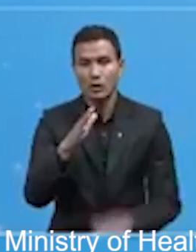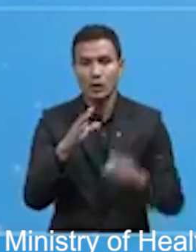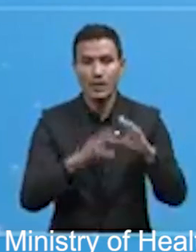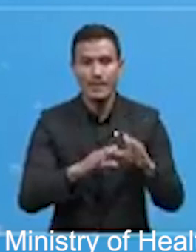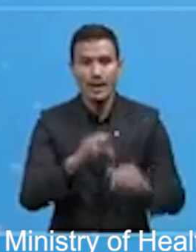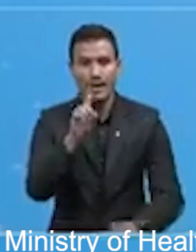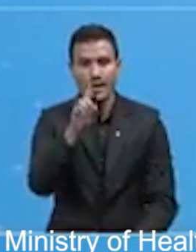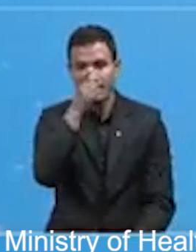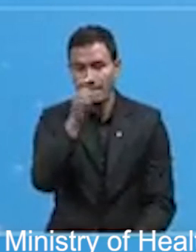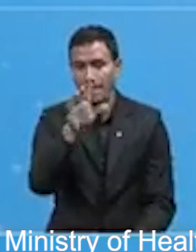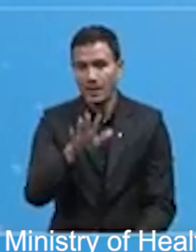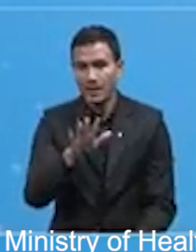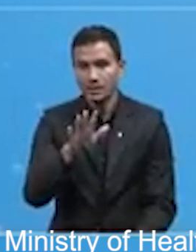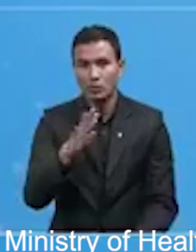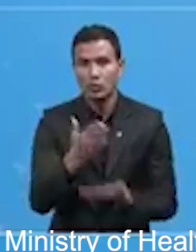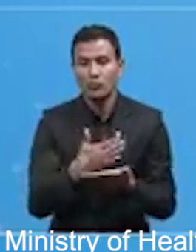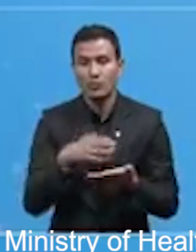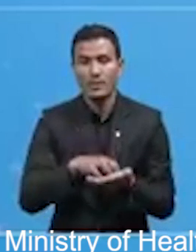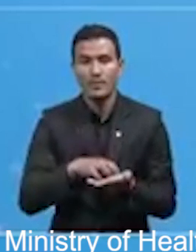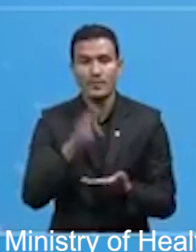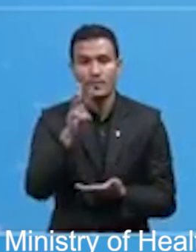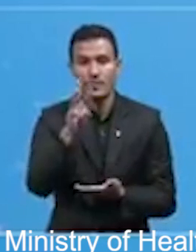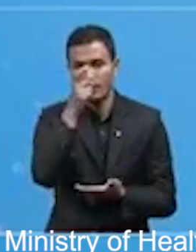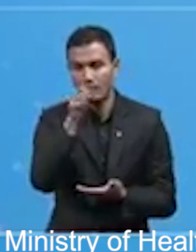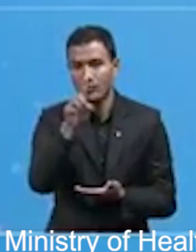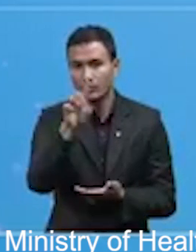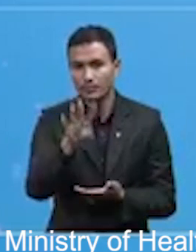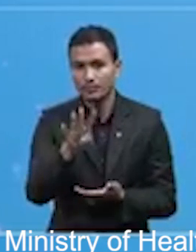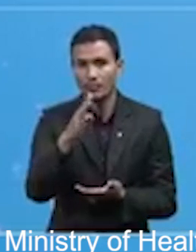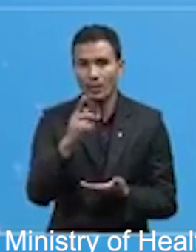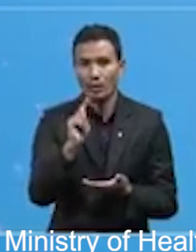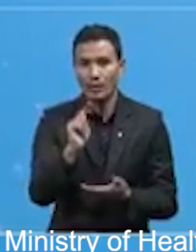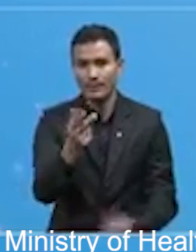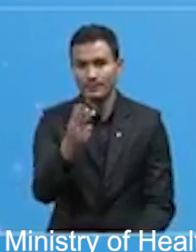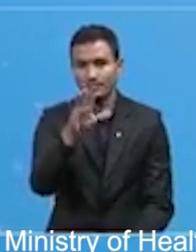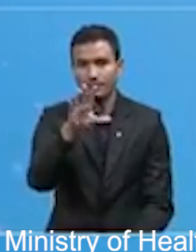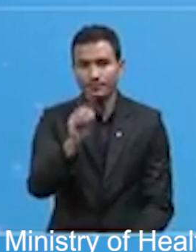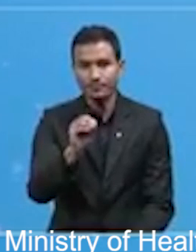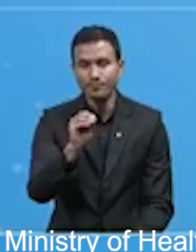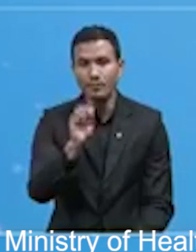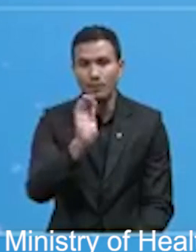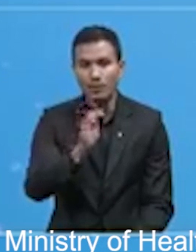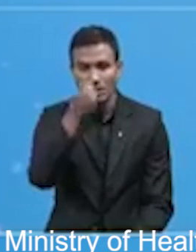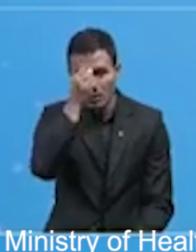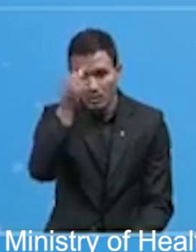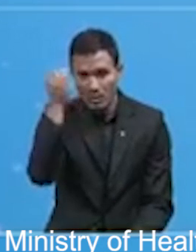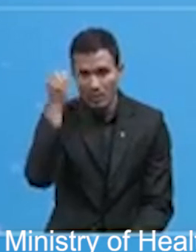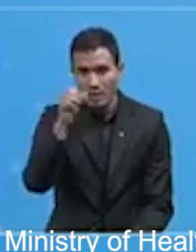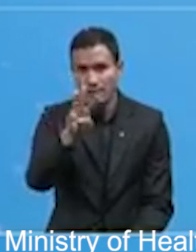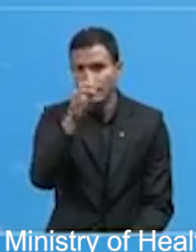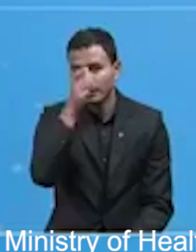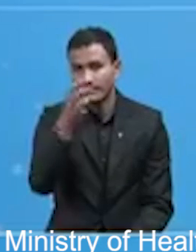गण्डकी प्रदेशमा 105, लुम्बिनी प्रदेशमा 314, कर्णाली प्रदेशमा 50, सुदूरपश्चिम